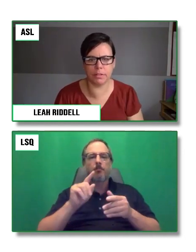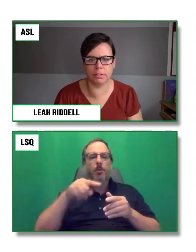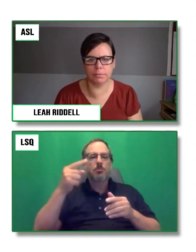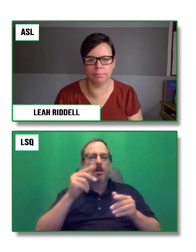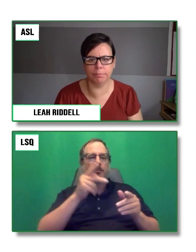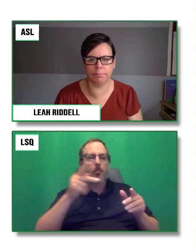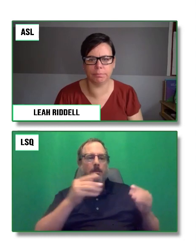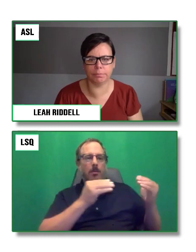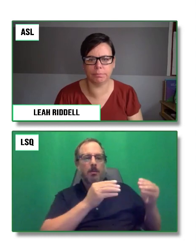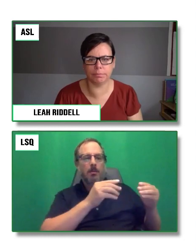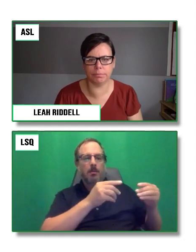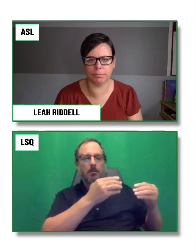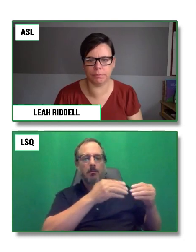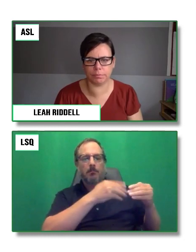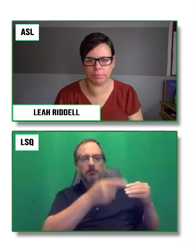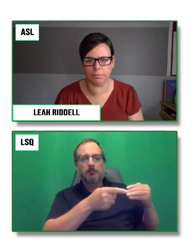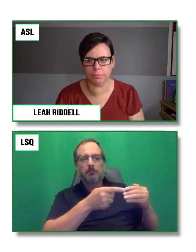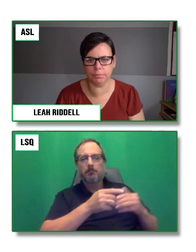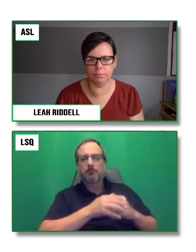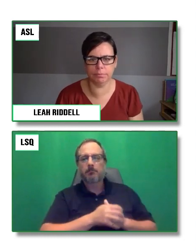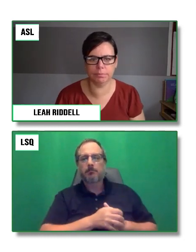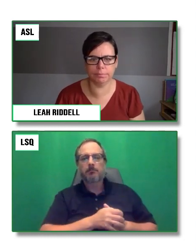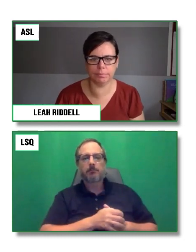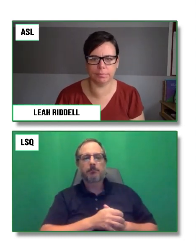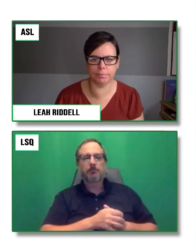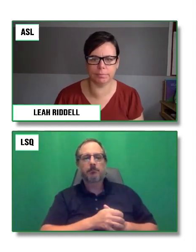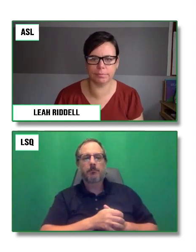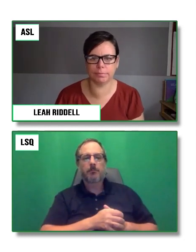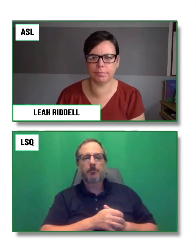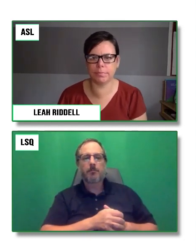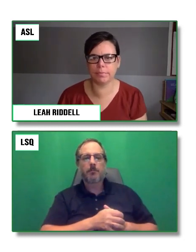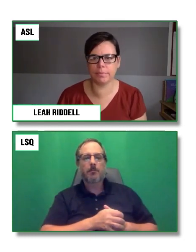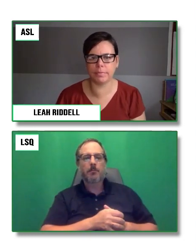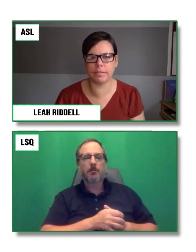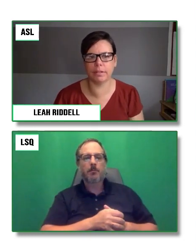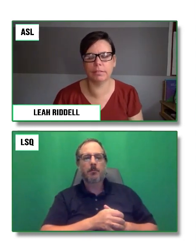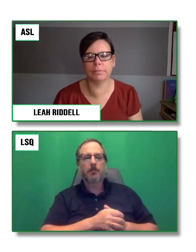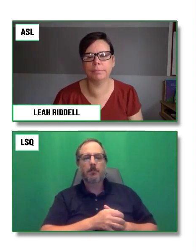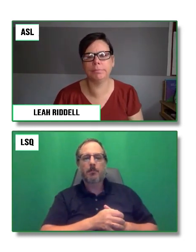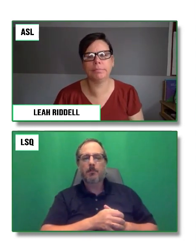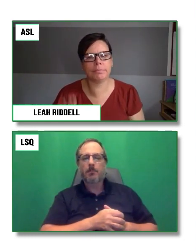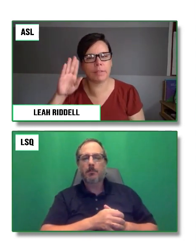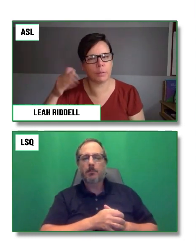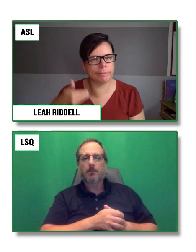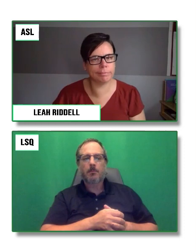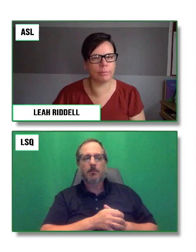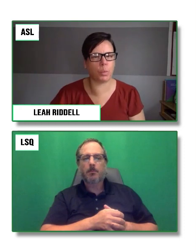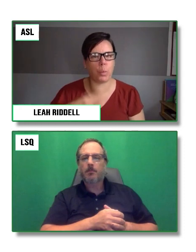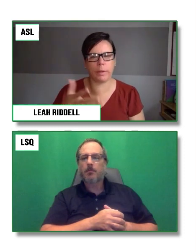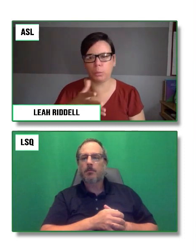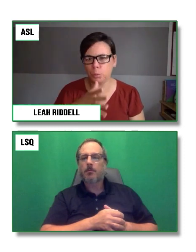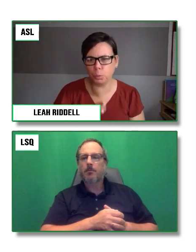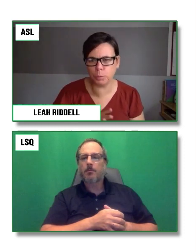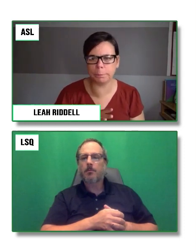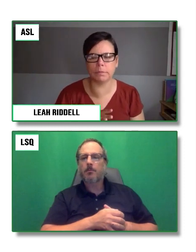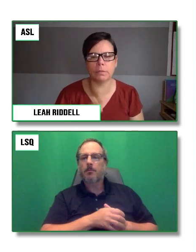La communication inclusive est notre passion. Diapo suivante.